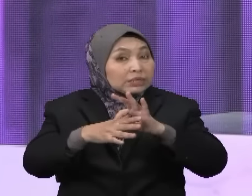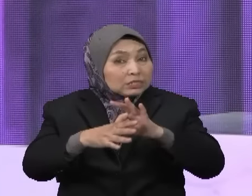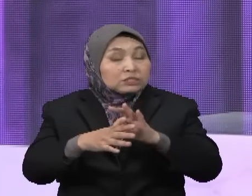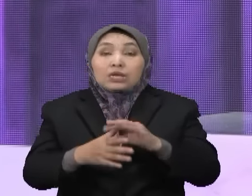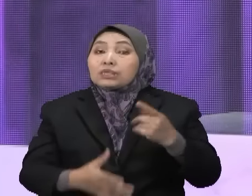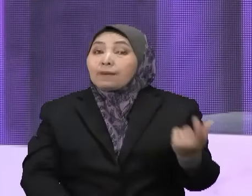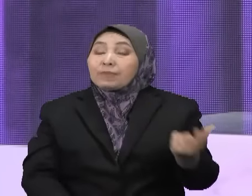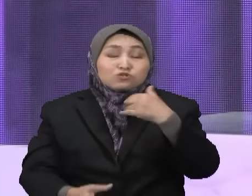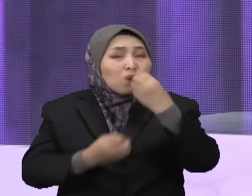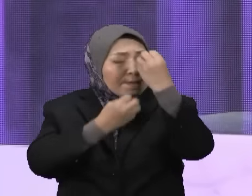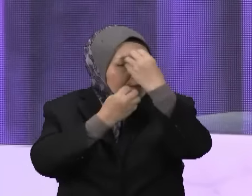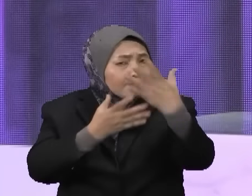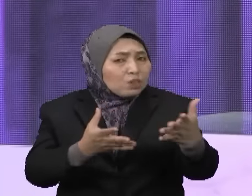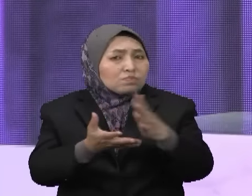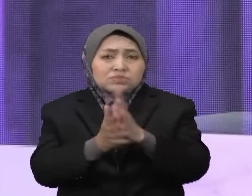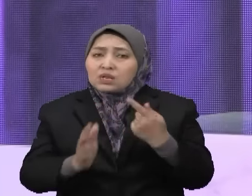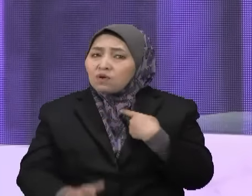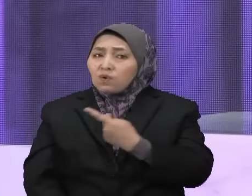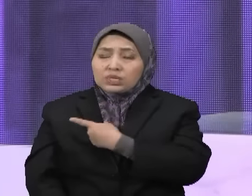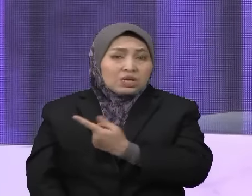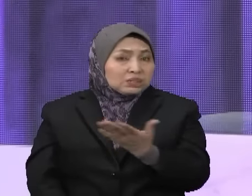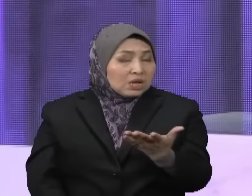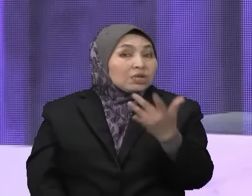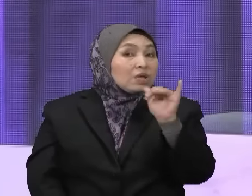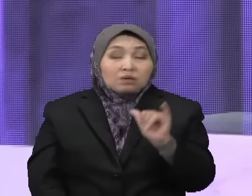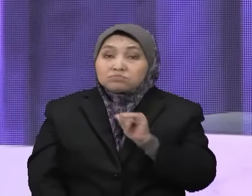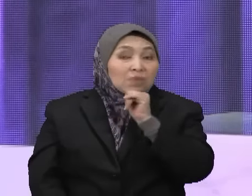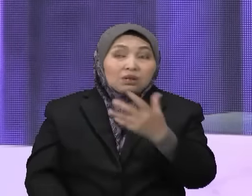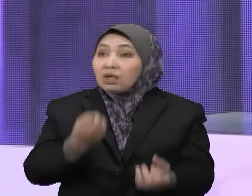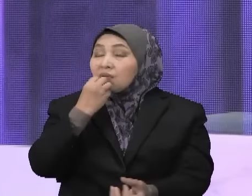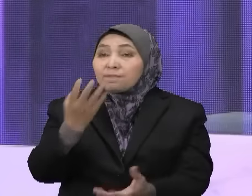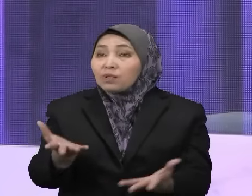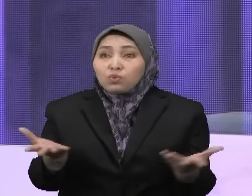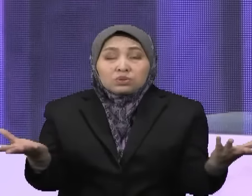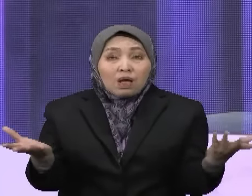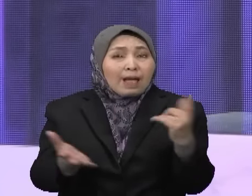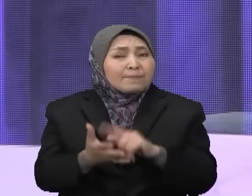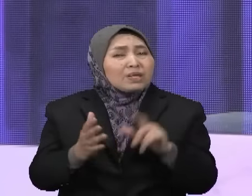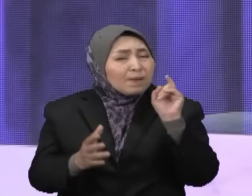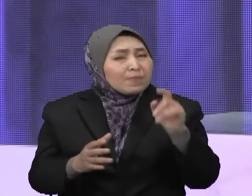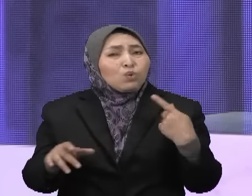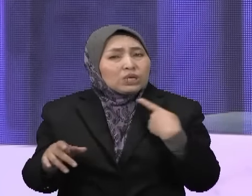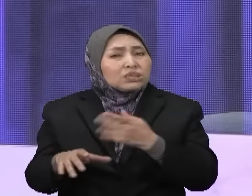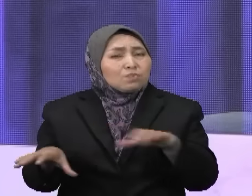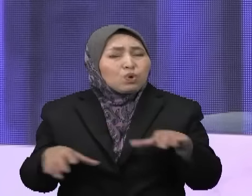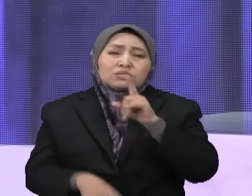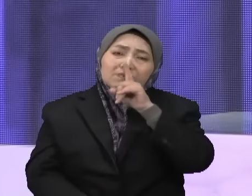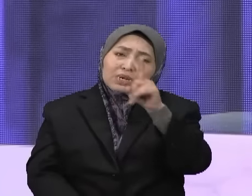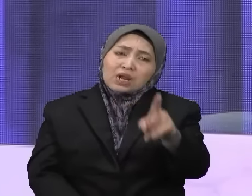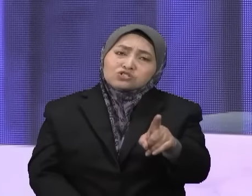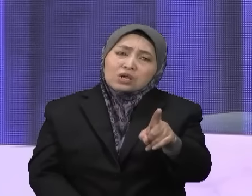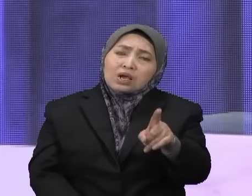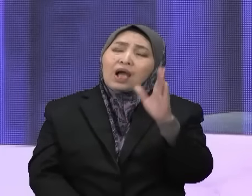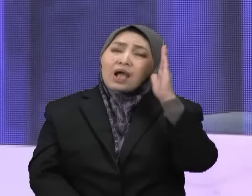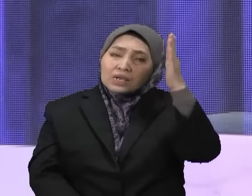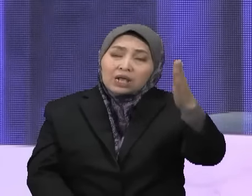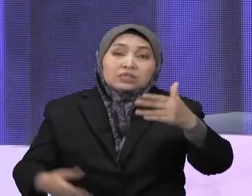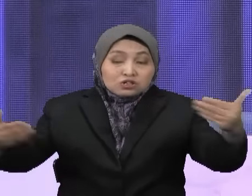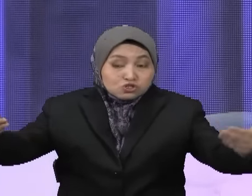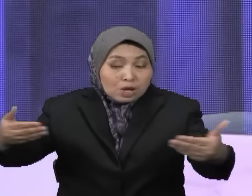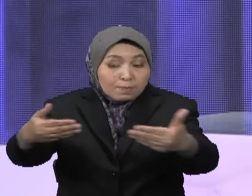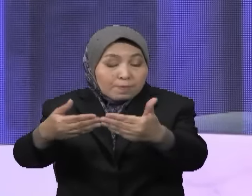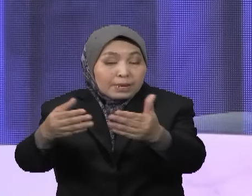telah memaklumkannya. Bagi kita yang tak dikhabarkan, maka apakah yang perlu dibuat? Sebenarnya ia akan disambung